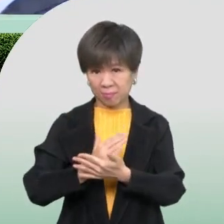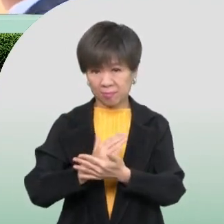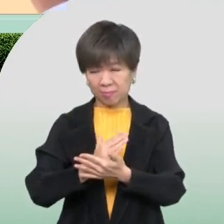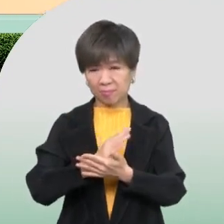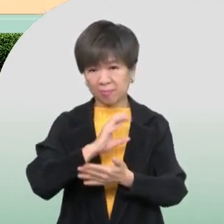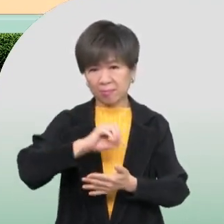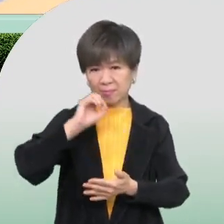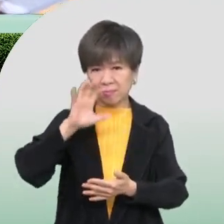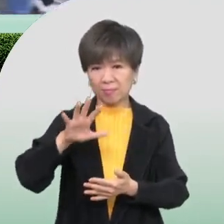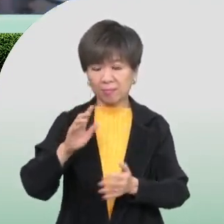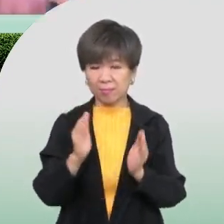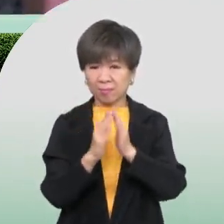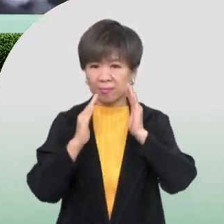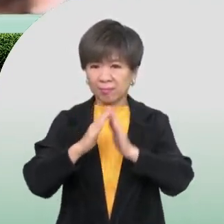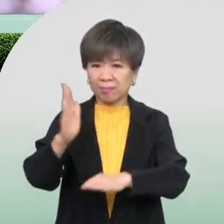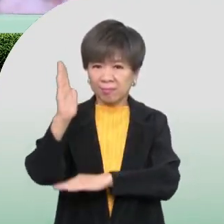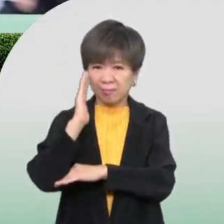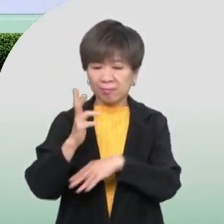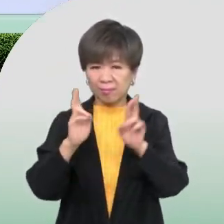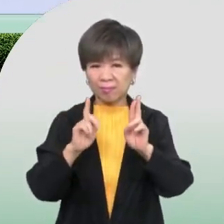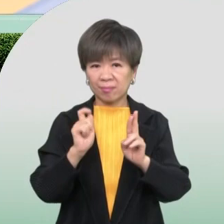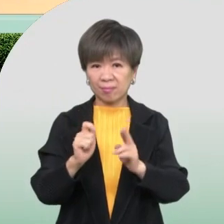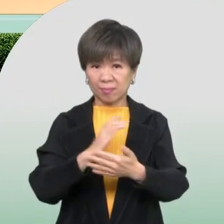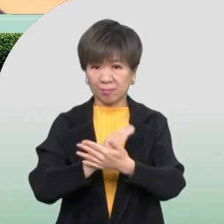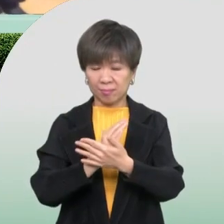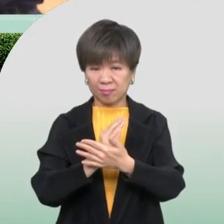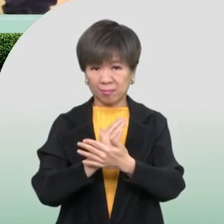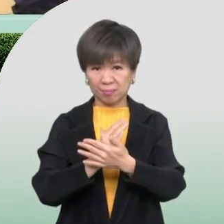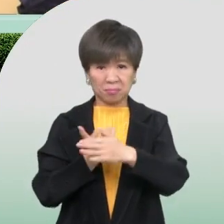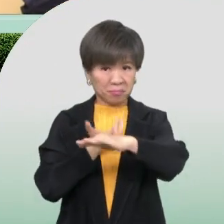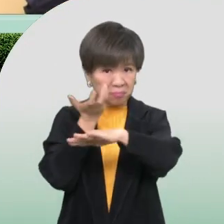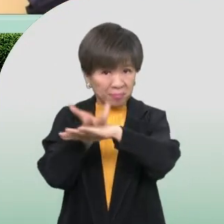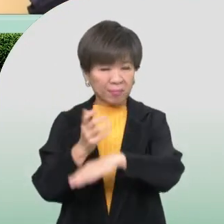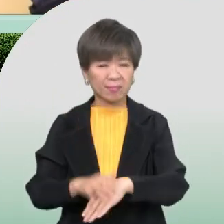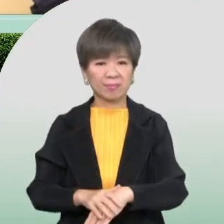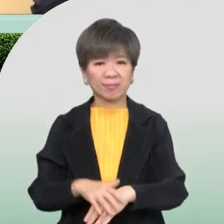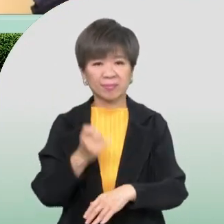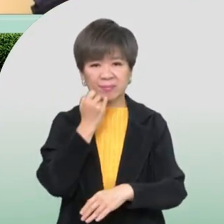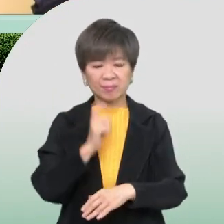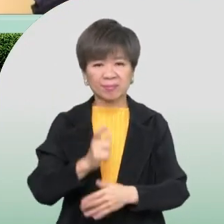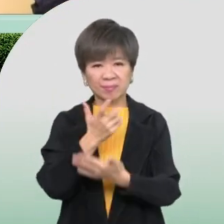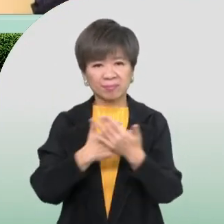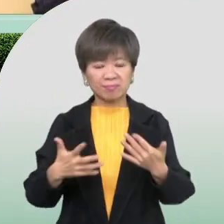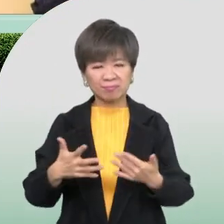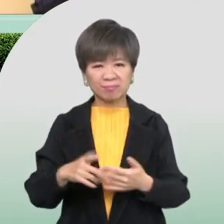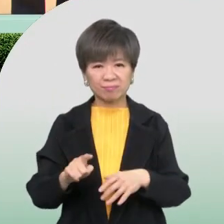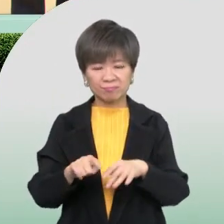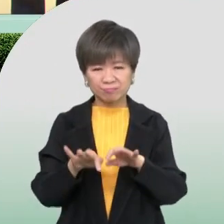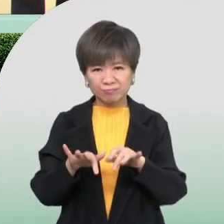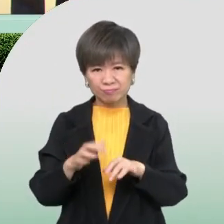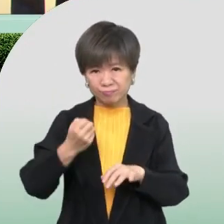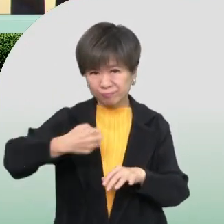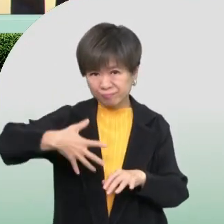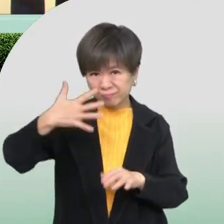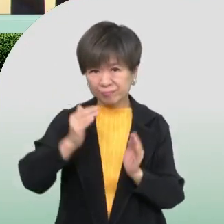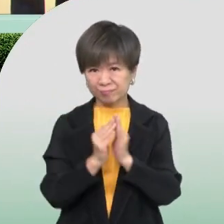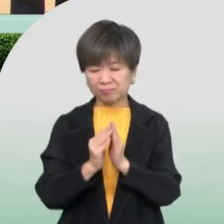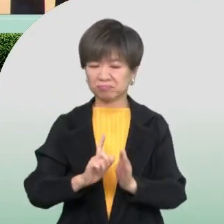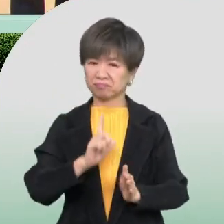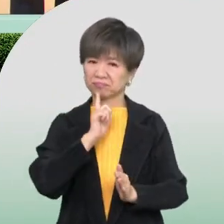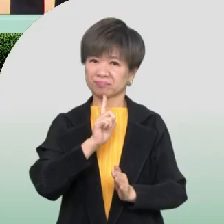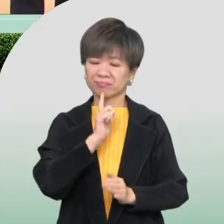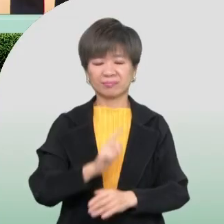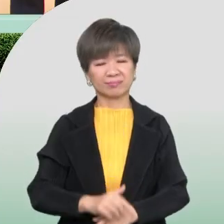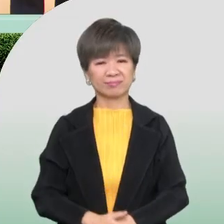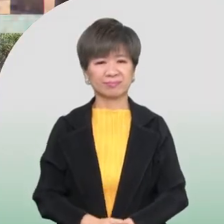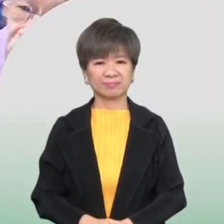位同户边头，桃园市政府电子书平台，本民众做得诚意表记，桃园嘅语文成